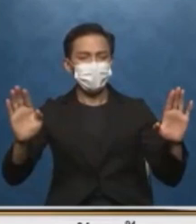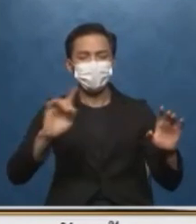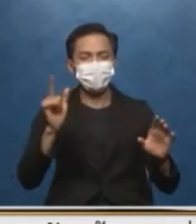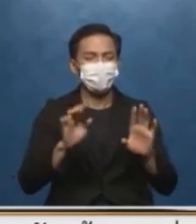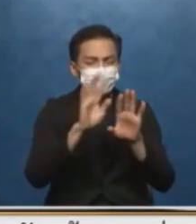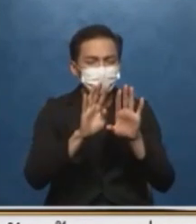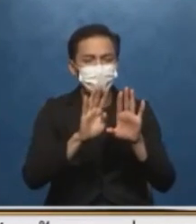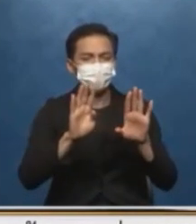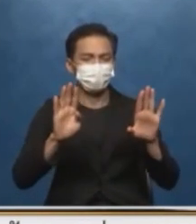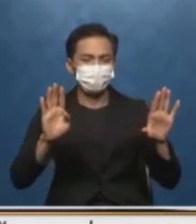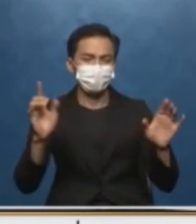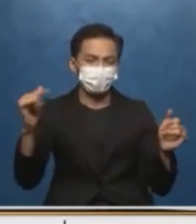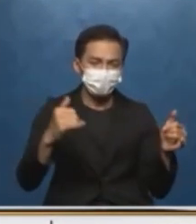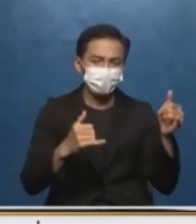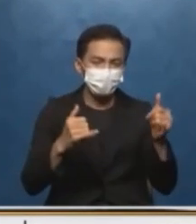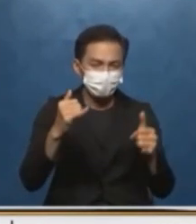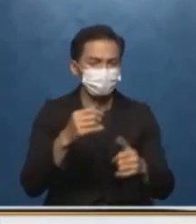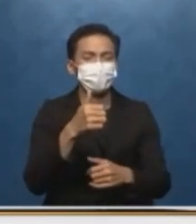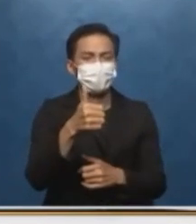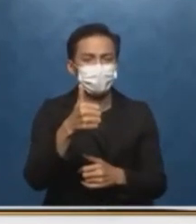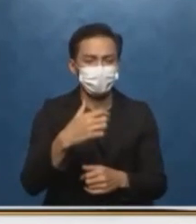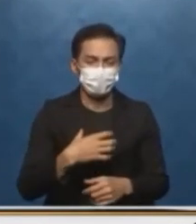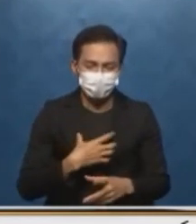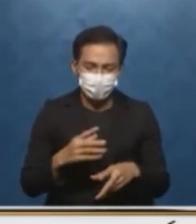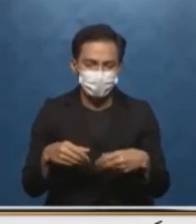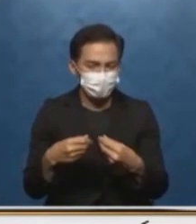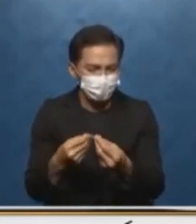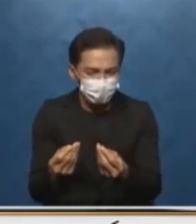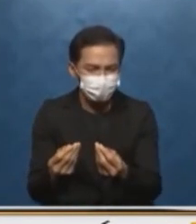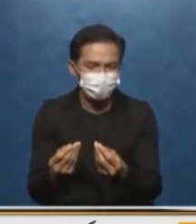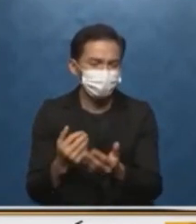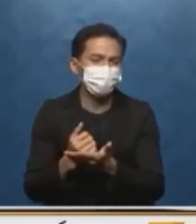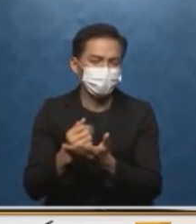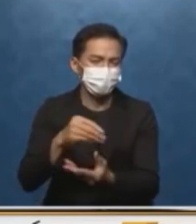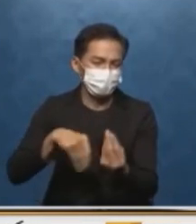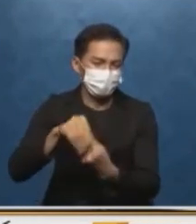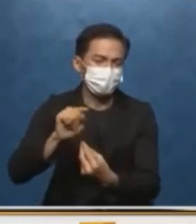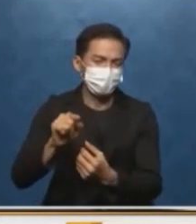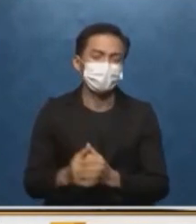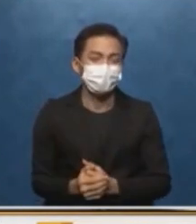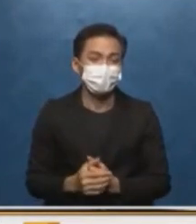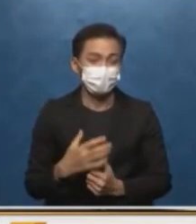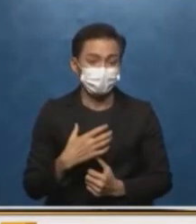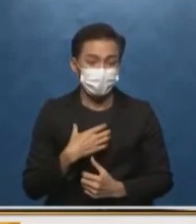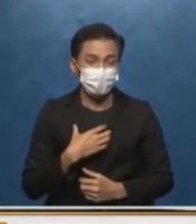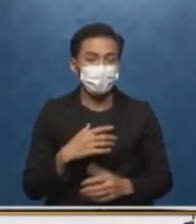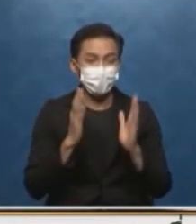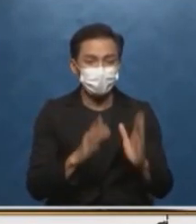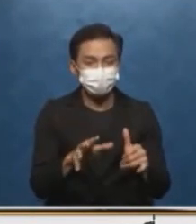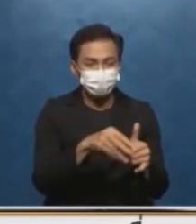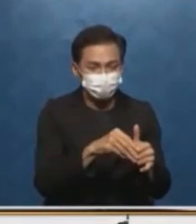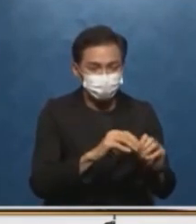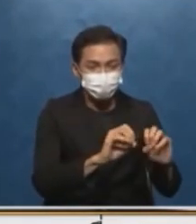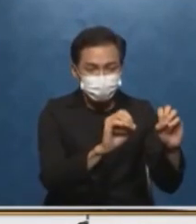ดแต่ในลักษณะไหนช่วยให้แผนงานเขาทีจะต้องเป็นตัวเลขผู้ติดเชื้อเป็นศูนย์เหรอท่านถึงจะเปิดห